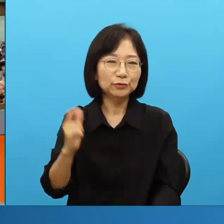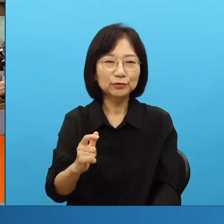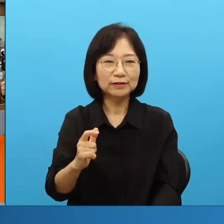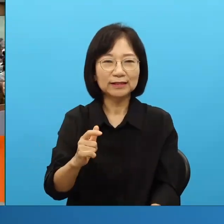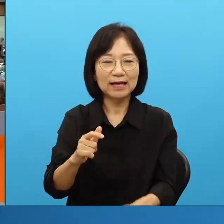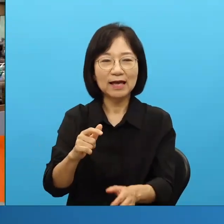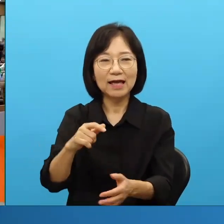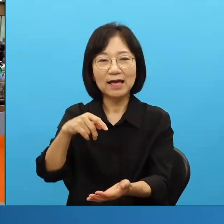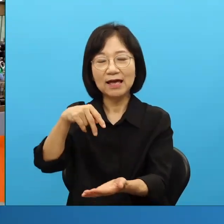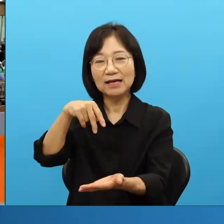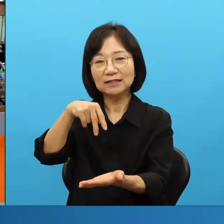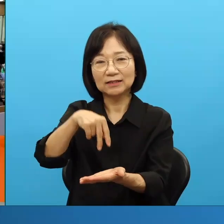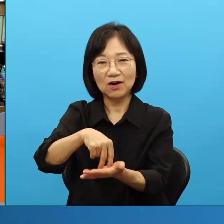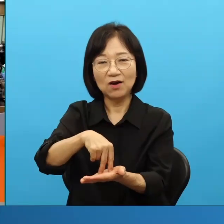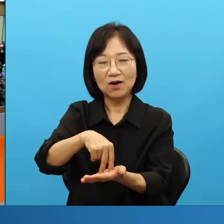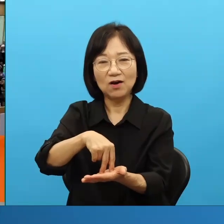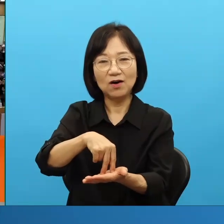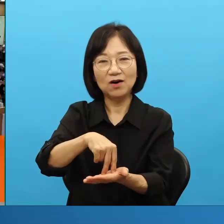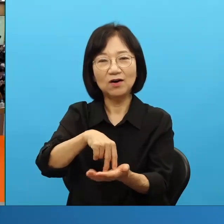굳게